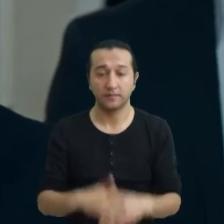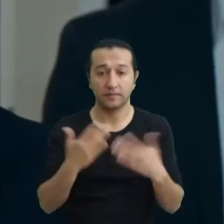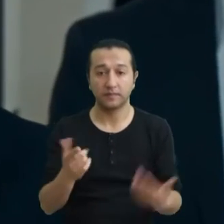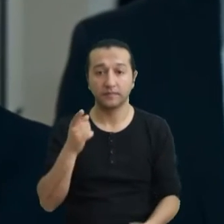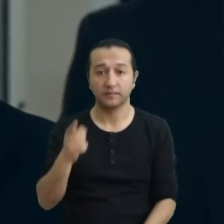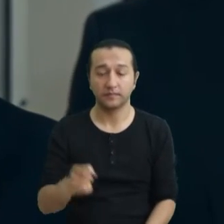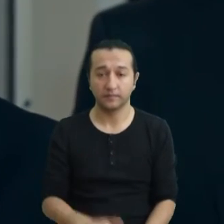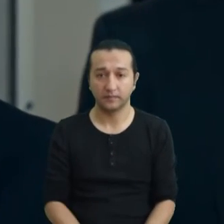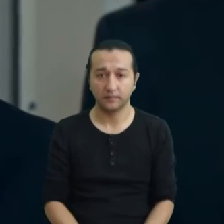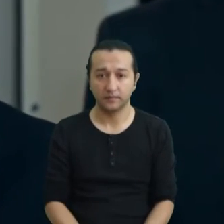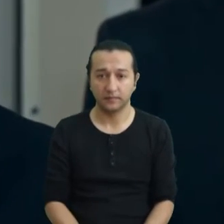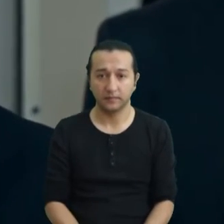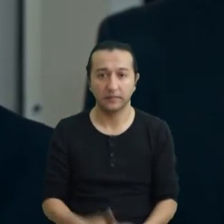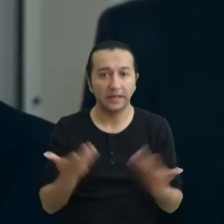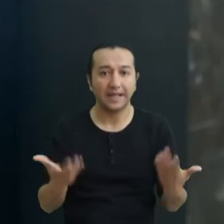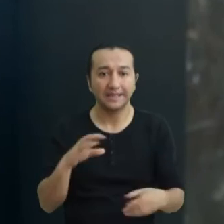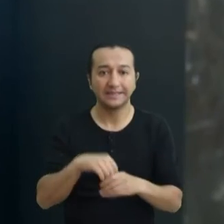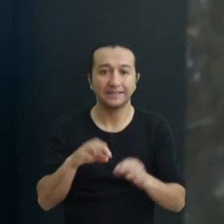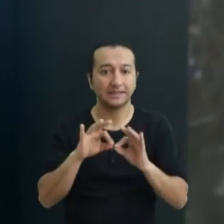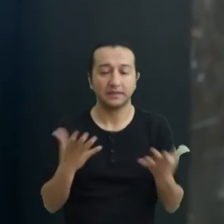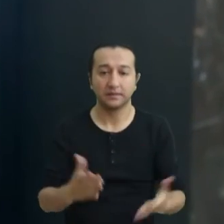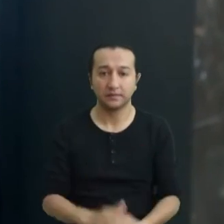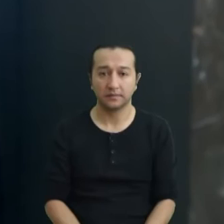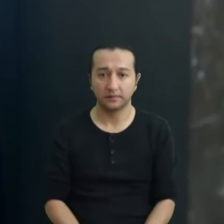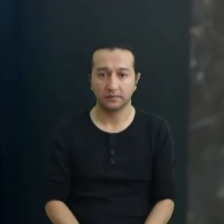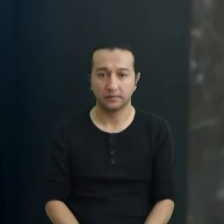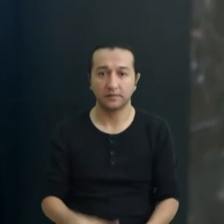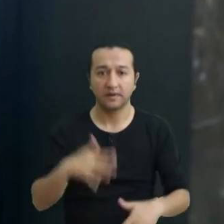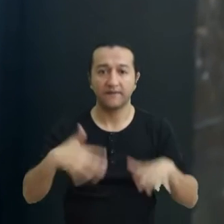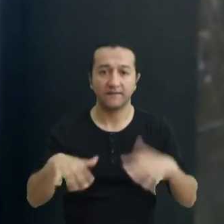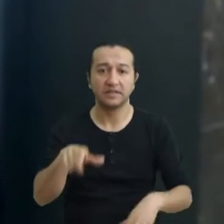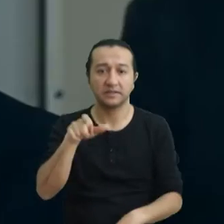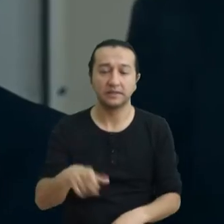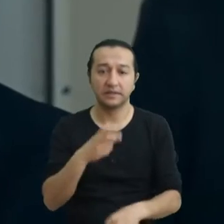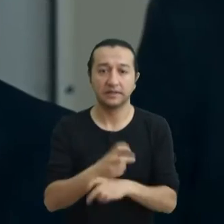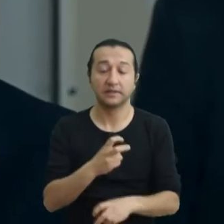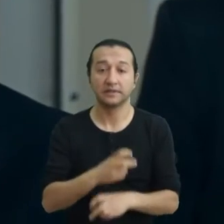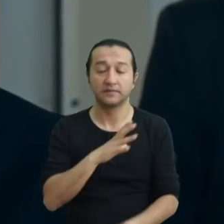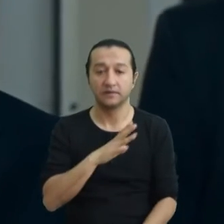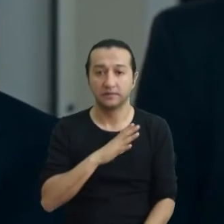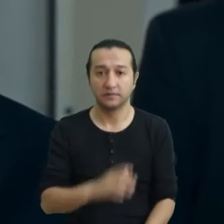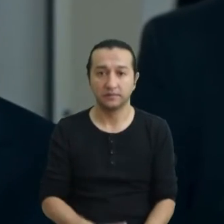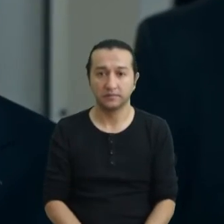Ama... Ama ne? Felç